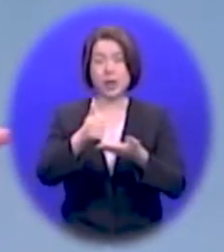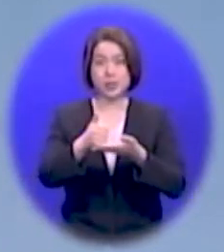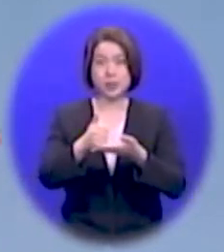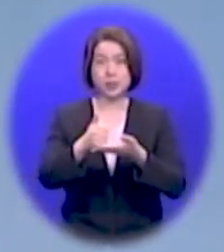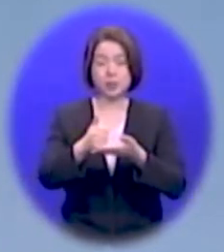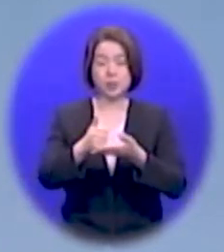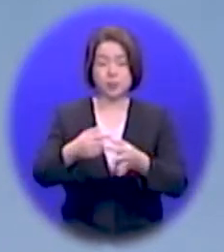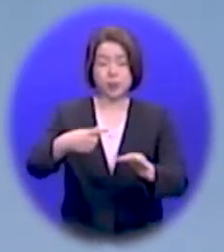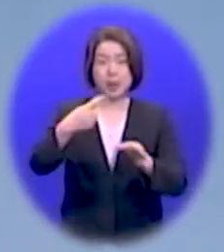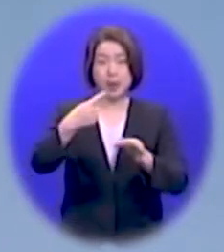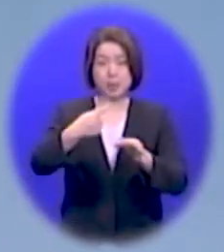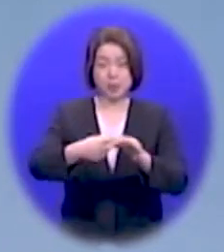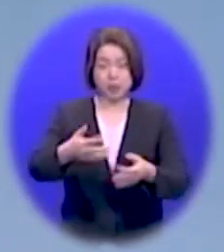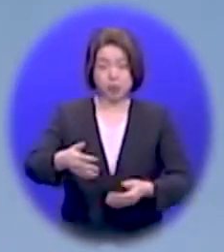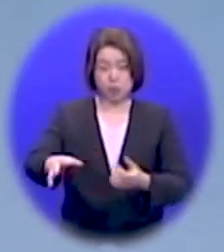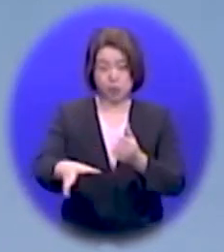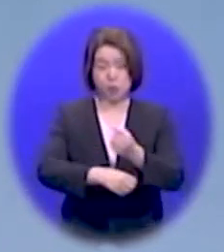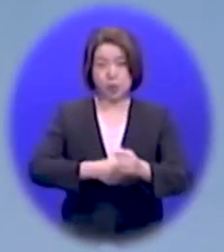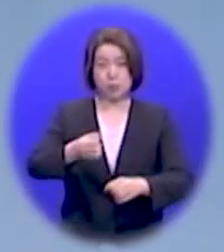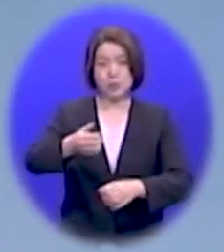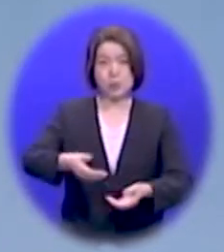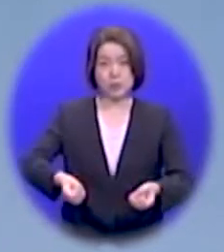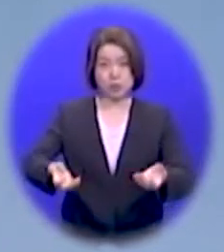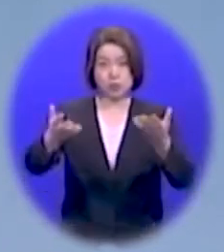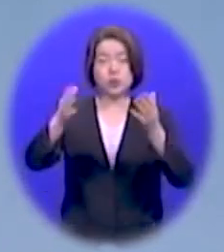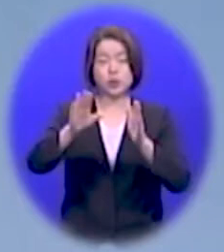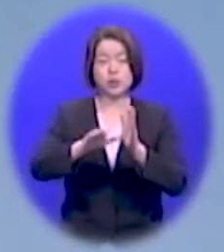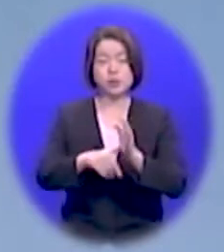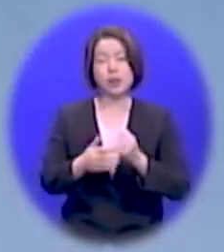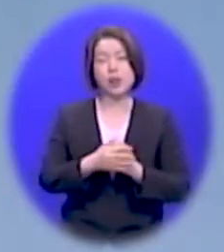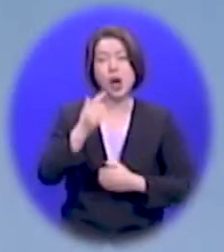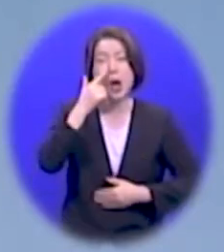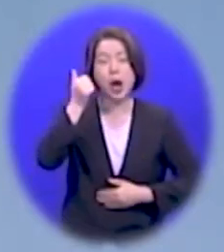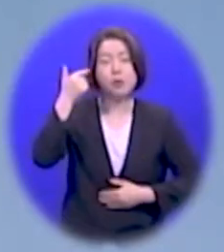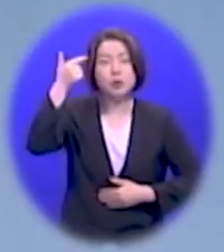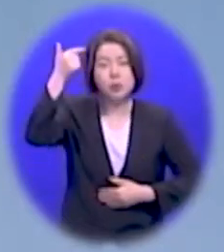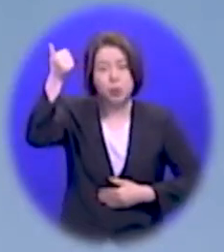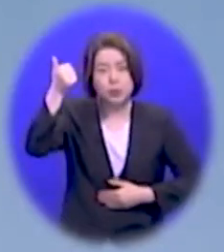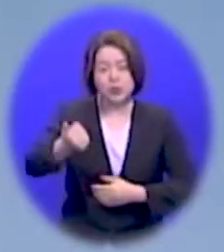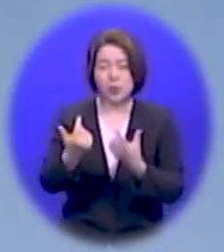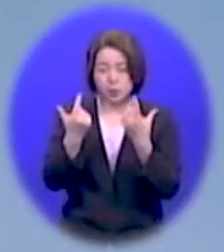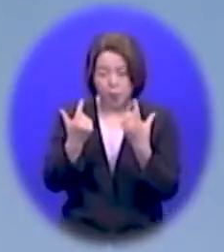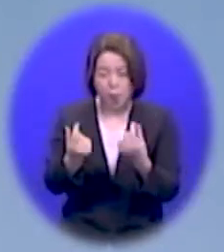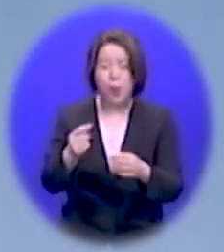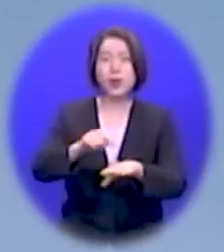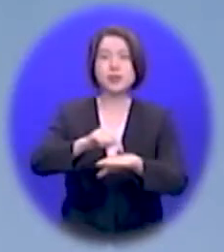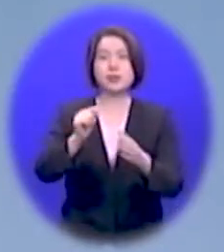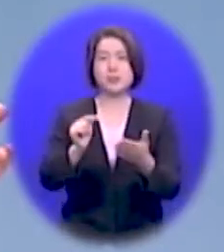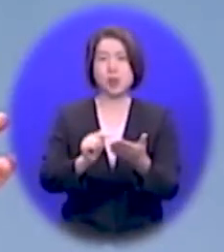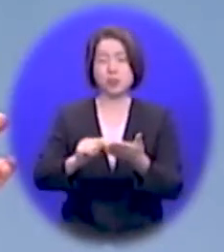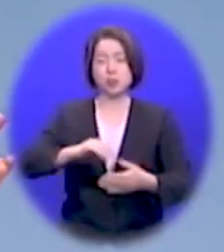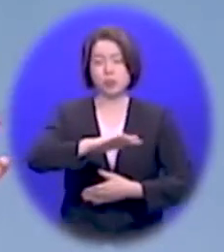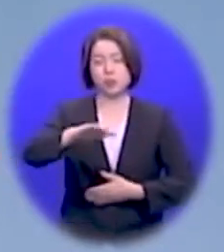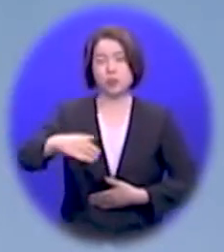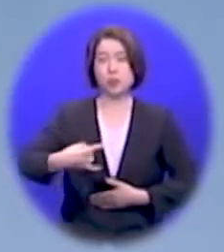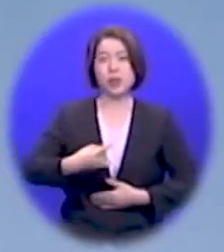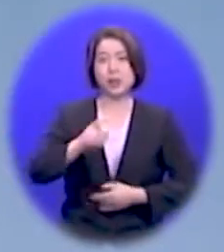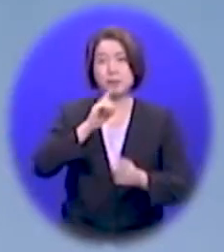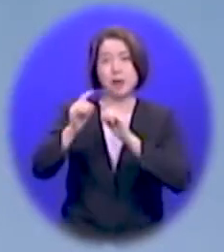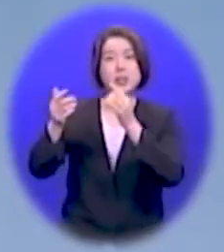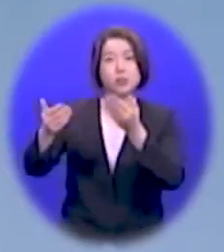맥주 감싸 주일에 그 아버지 목사님과 똑같은 심정으로 우리에게 말씀하신다 고